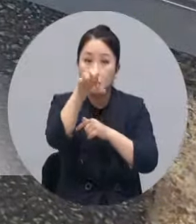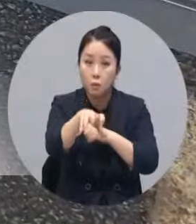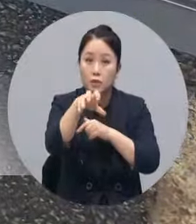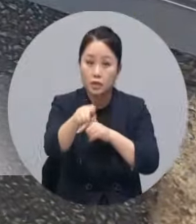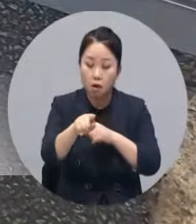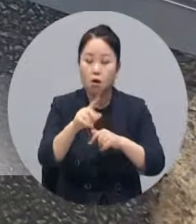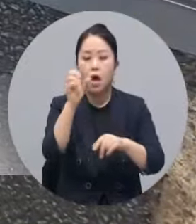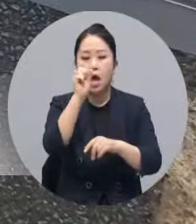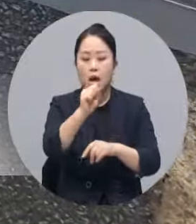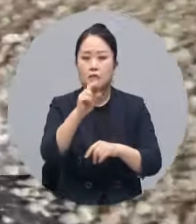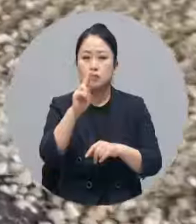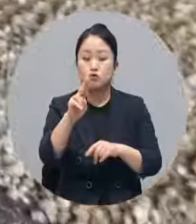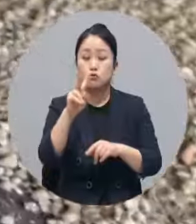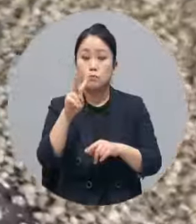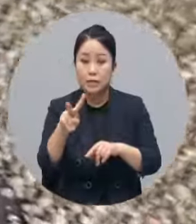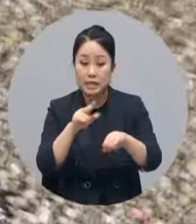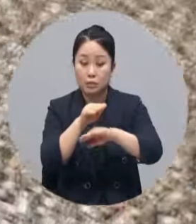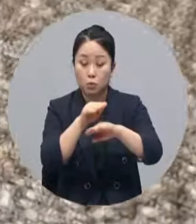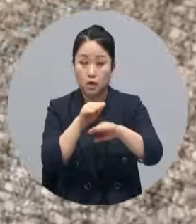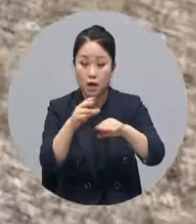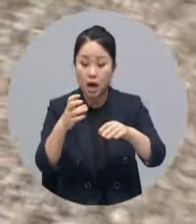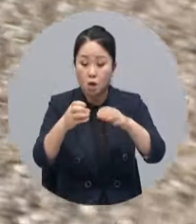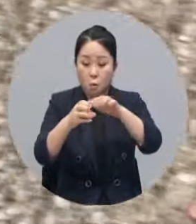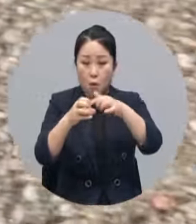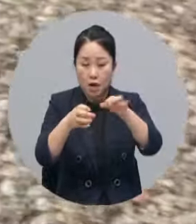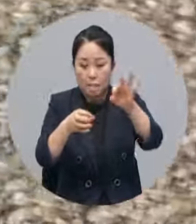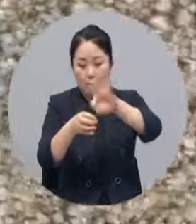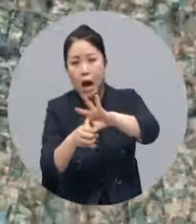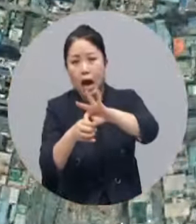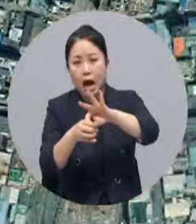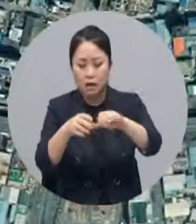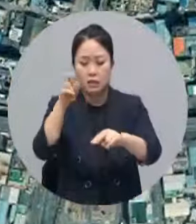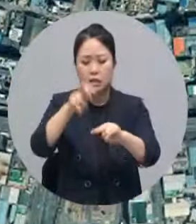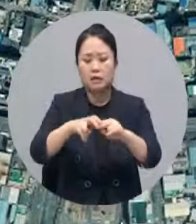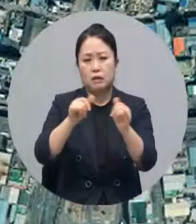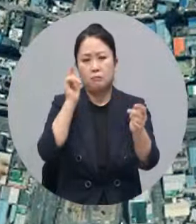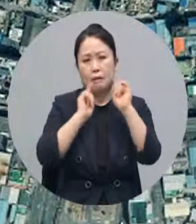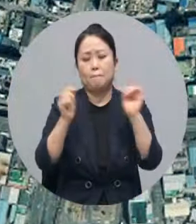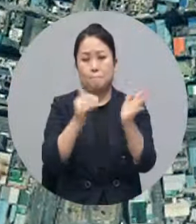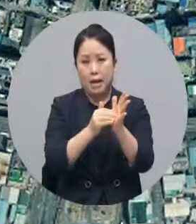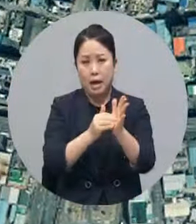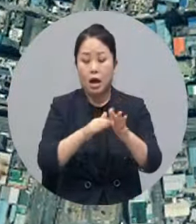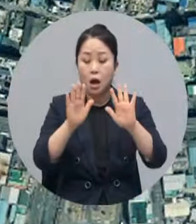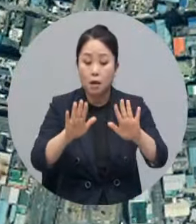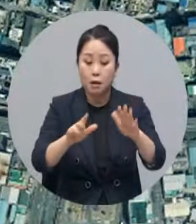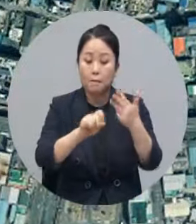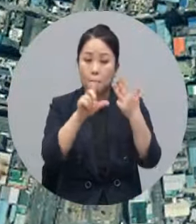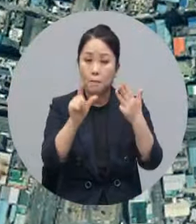승용차 바퀴가 도로 구멍에 빠져 탑승자가 다쳤습니다. 이달 들어서만 세 번째, 올해 들어 여섯 번째 땅꺼짐인데